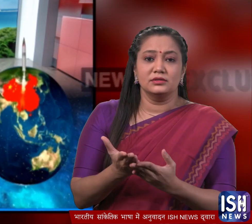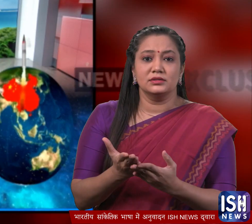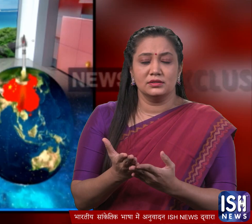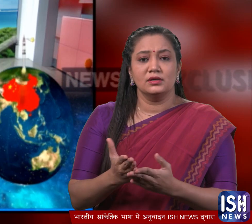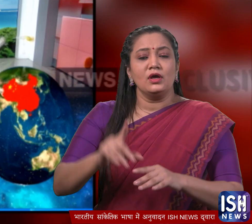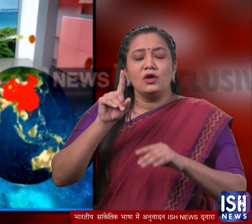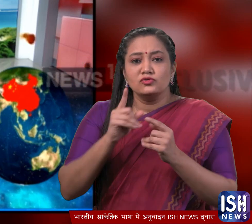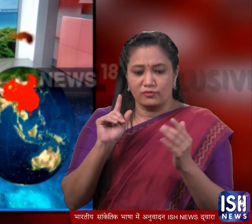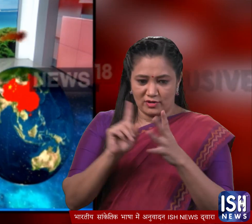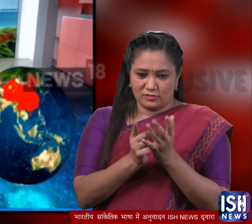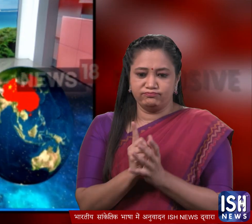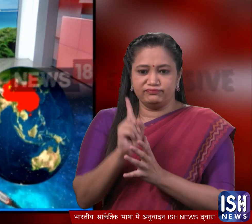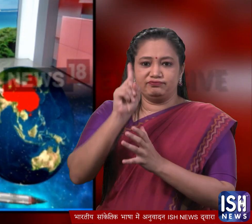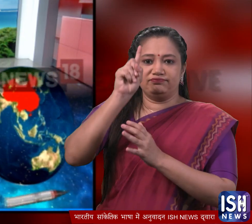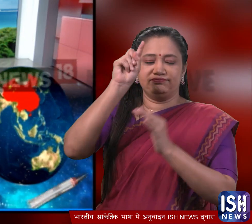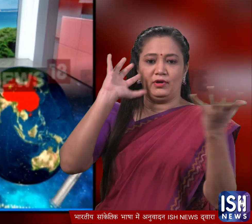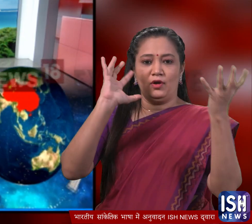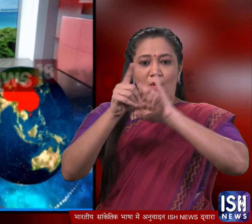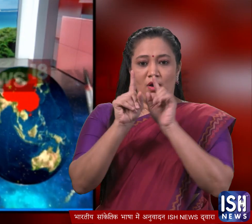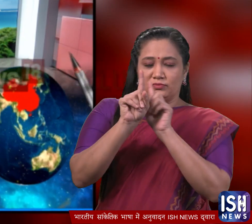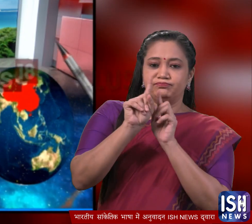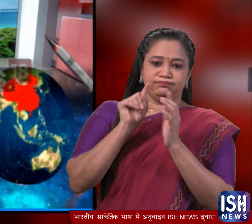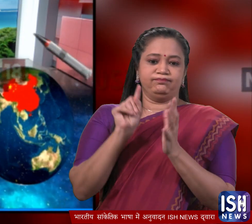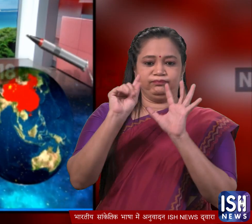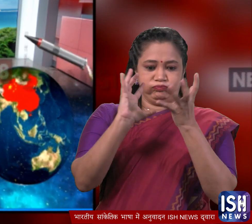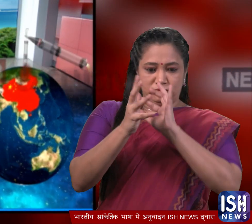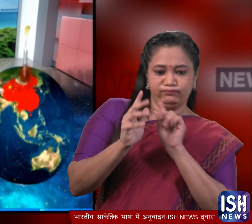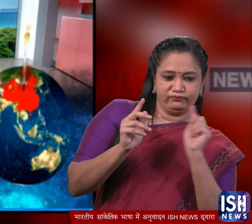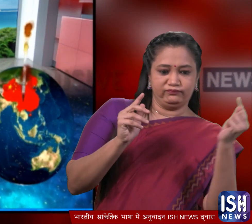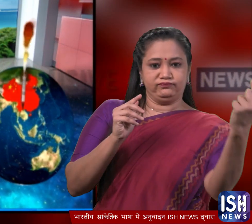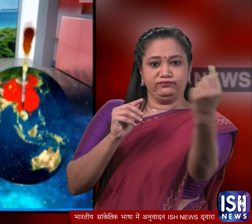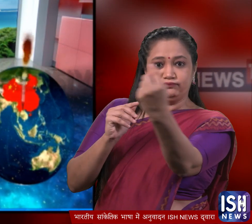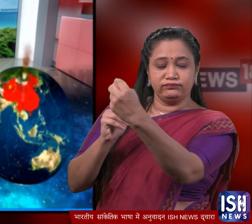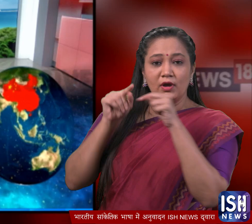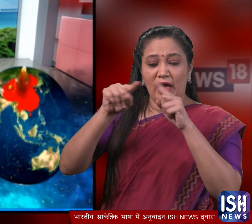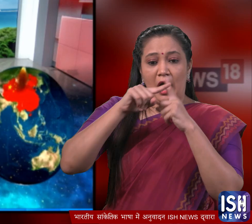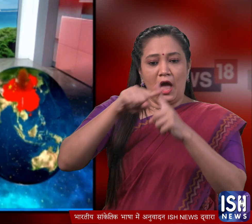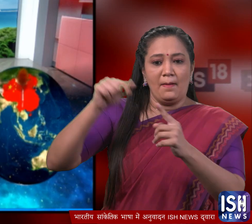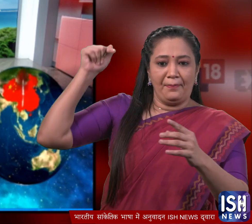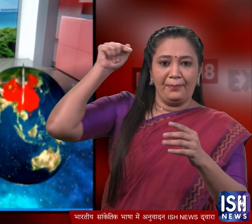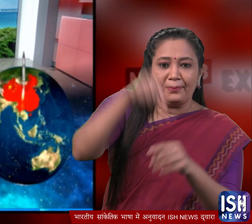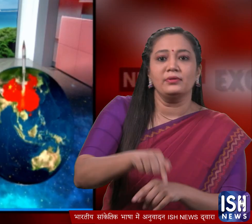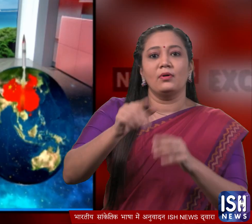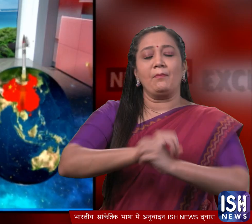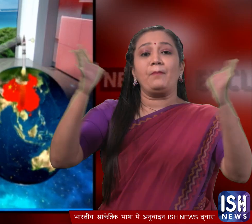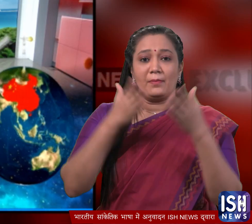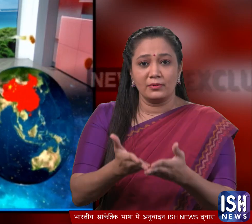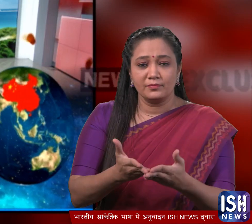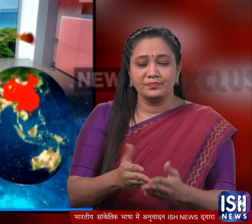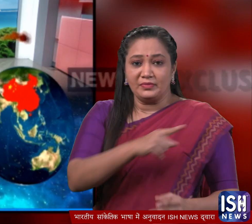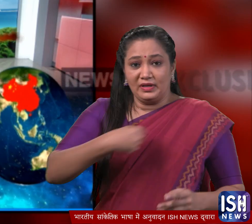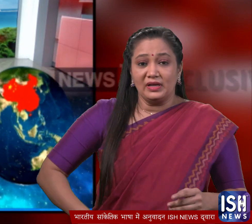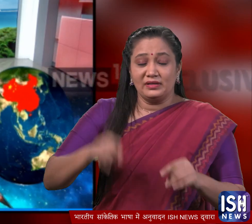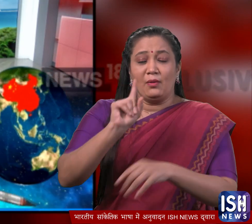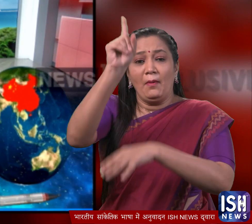मिसाइल का परीक्षण किया, वो पहले अंतरिक्ष में गई, वहां उसने पूरी पृथ्वी का चक्कर लगाया और फिर वो अपने निशाने की तरफ बढ़ी।